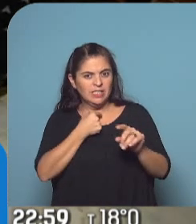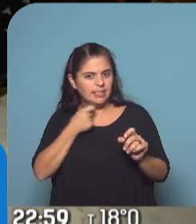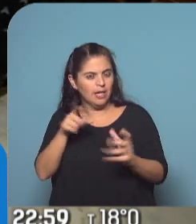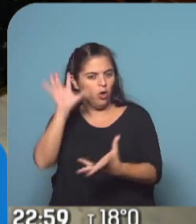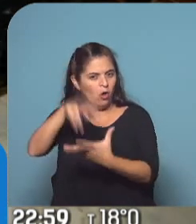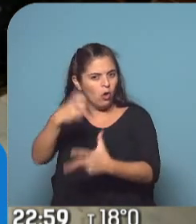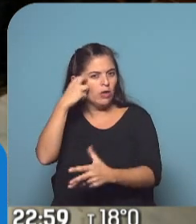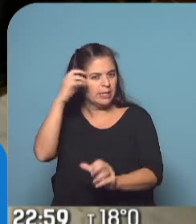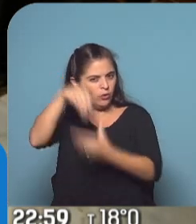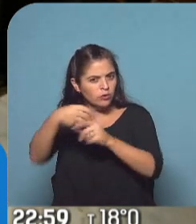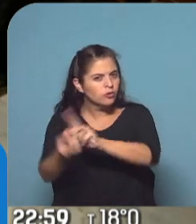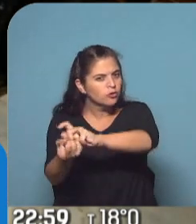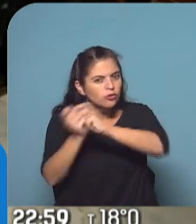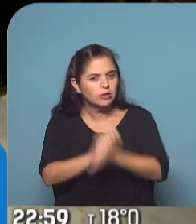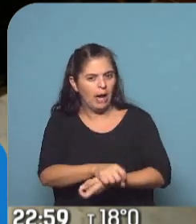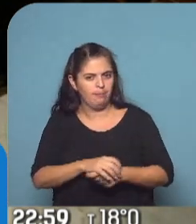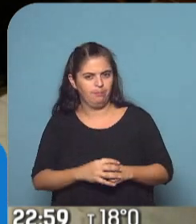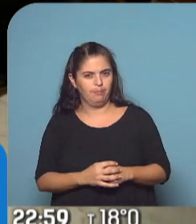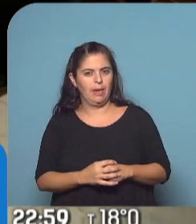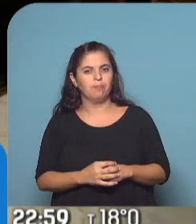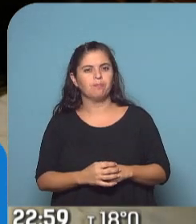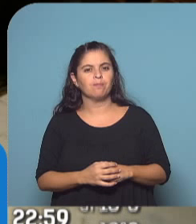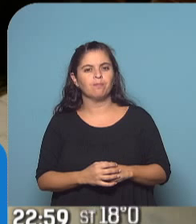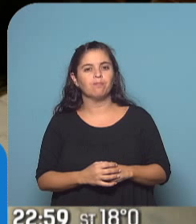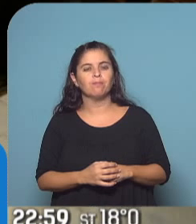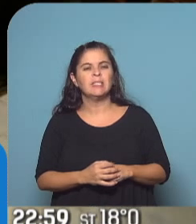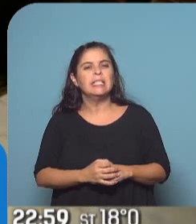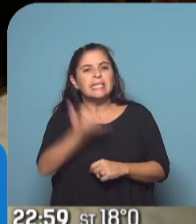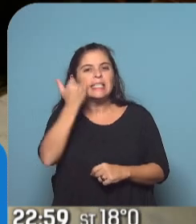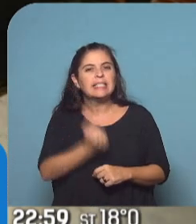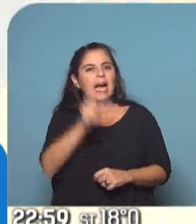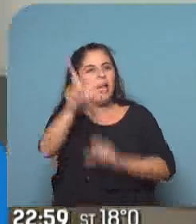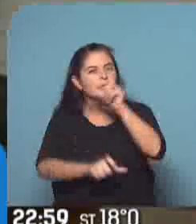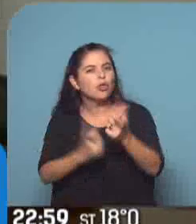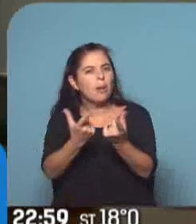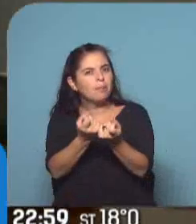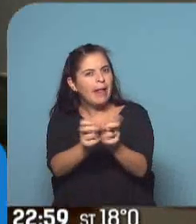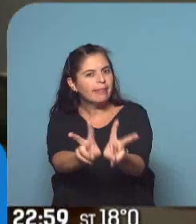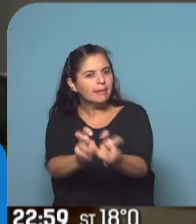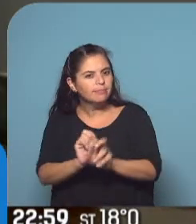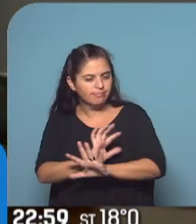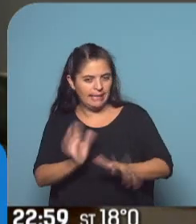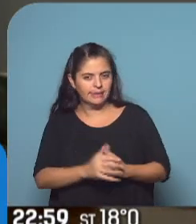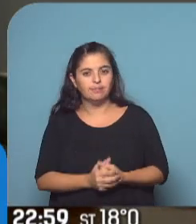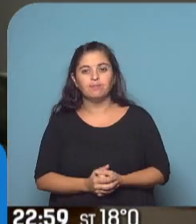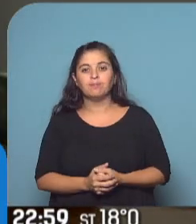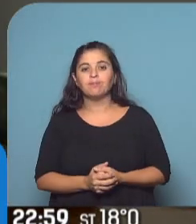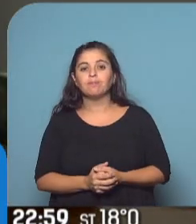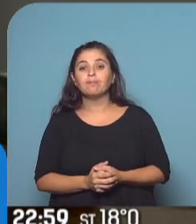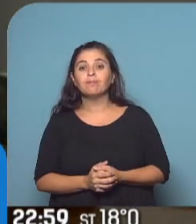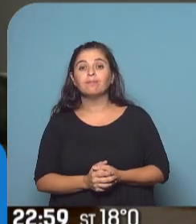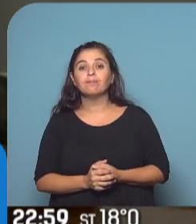те, кто зарабатывают нелегально, и мы получим других политиков. If he will be